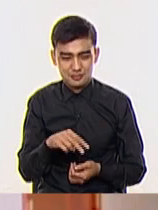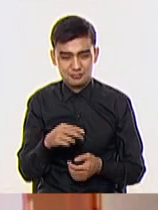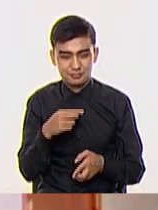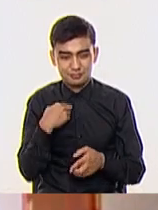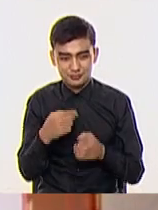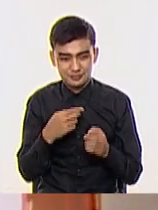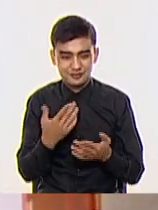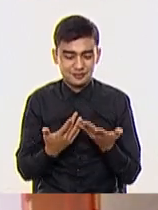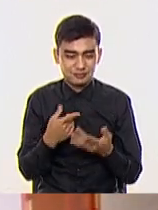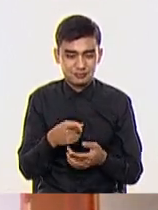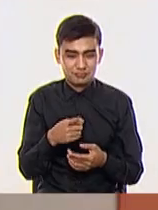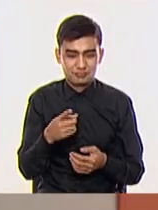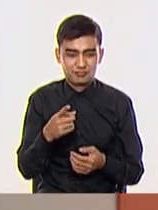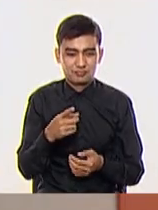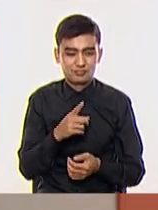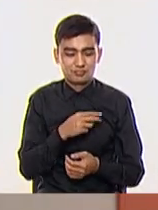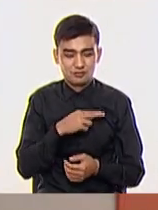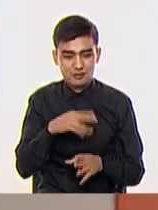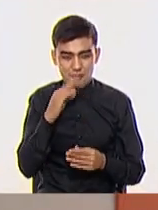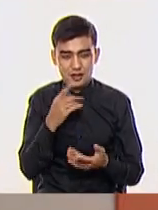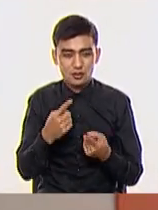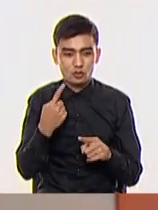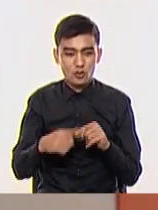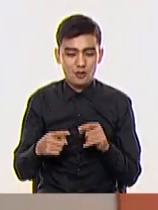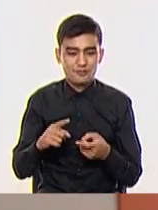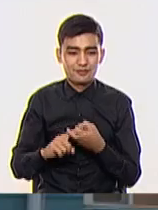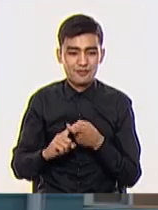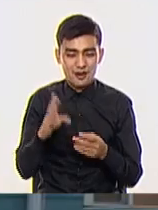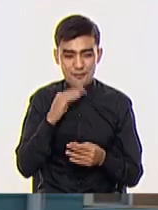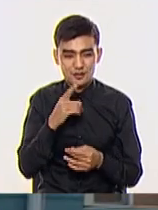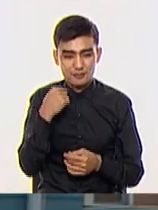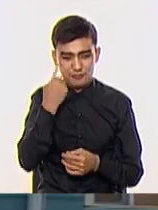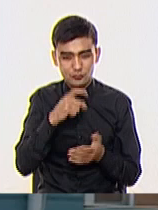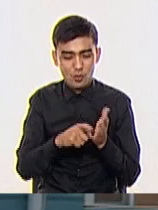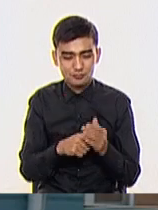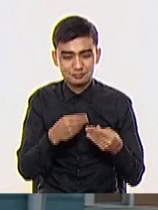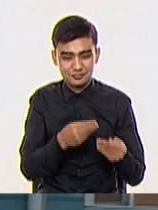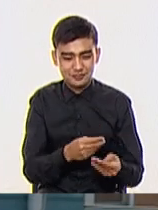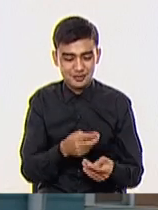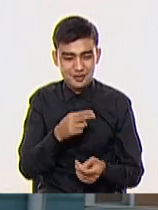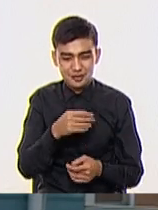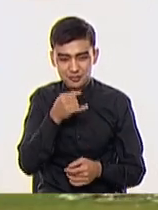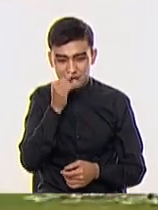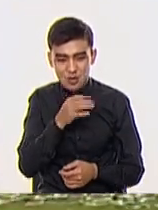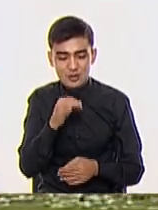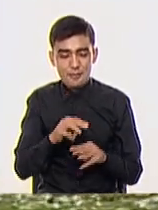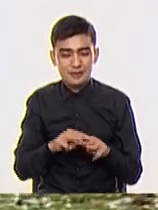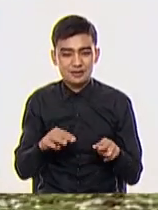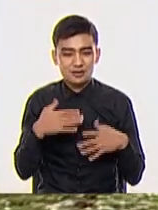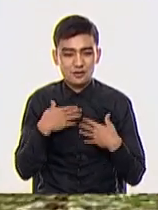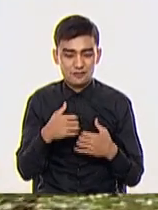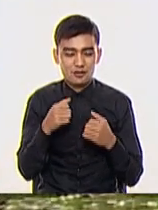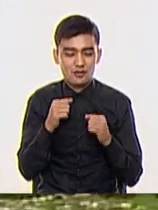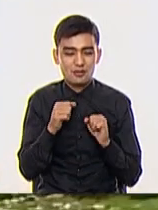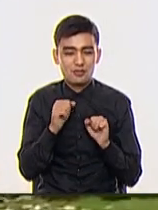транспортировку а также есть контакт с другими пациентами а выделить отдельный бокс нет возможности но вместе асв здравоохранение